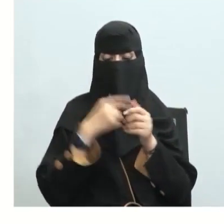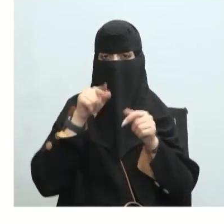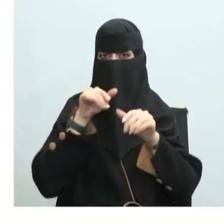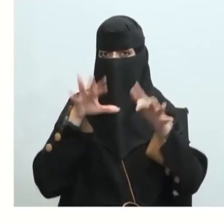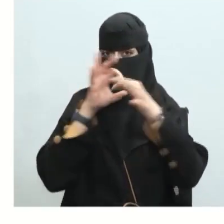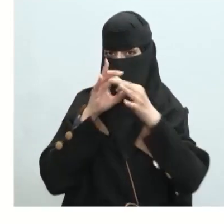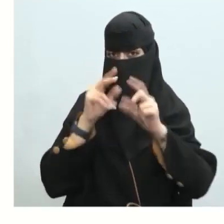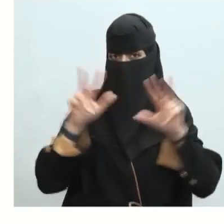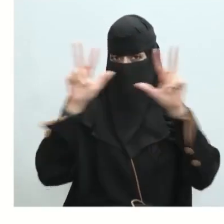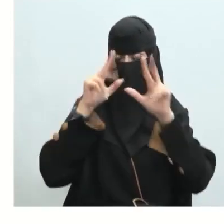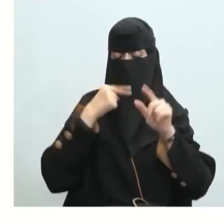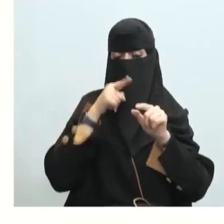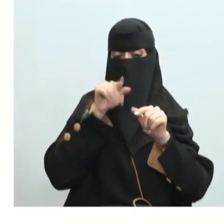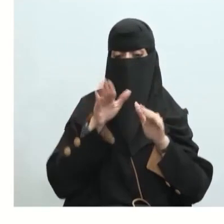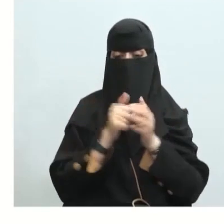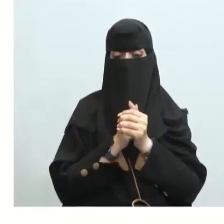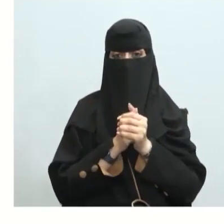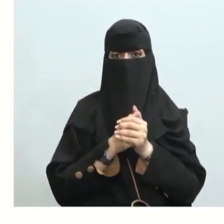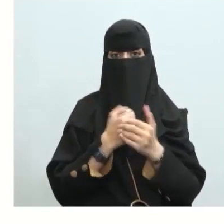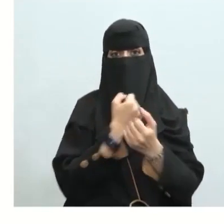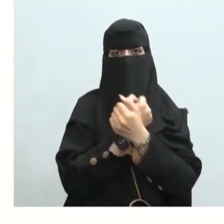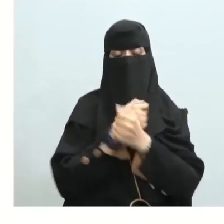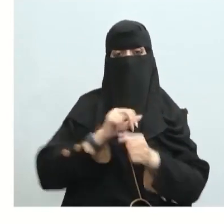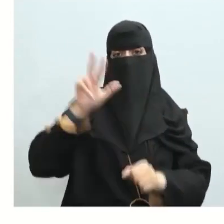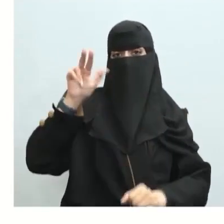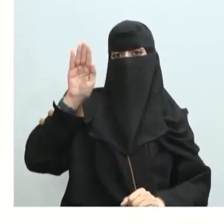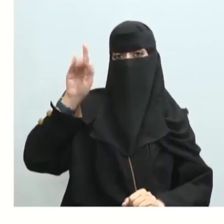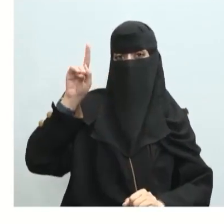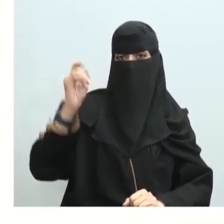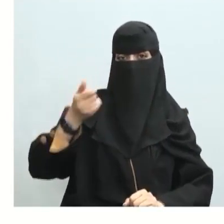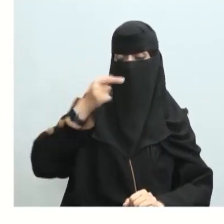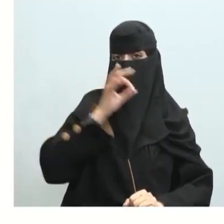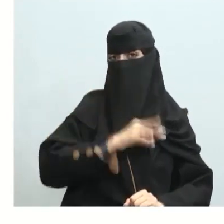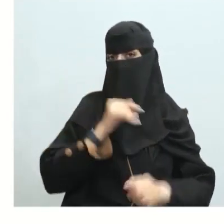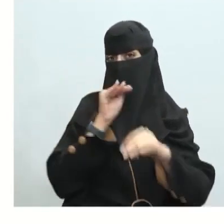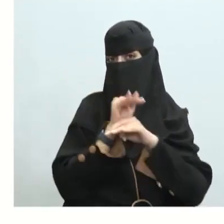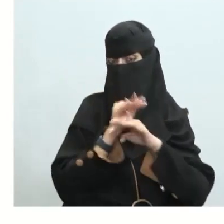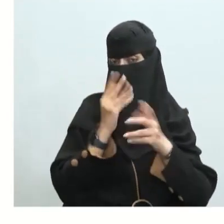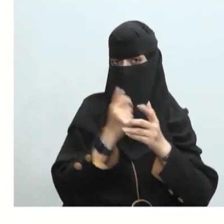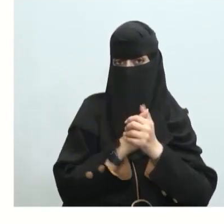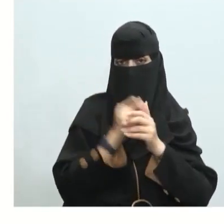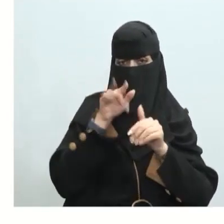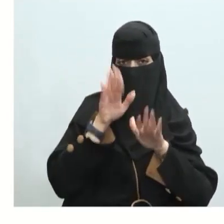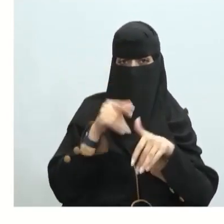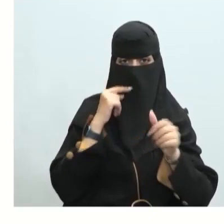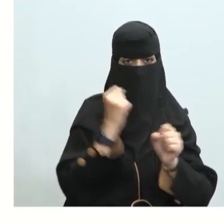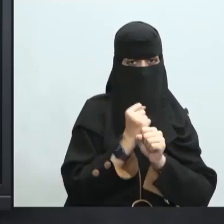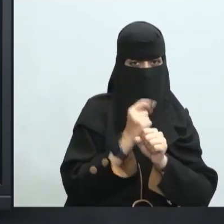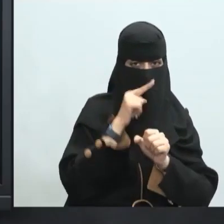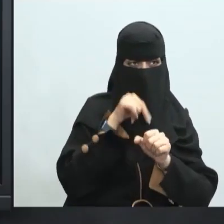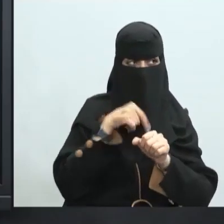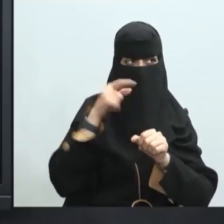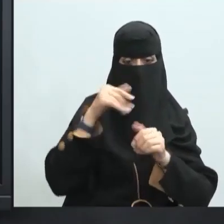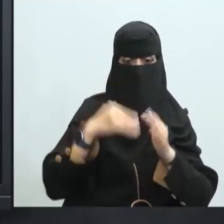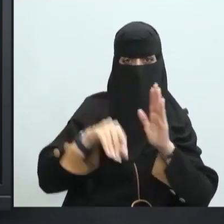يتعلق بالاعلام تقول مثلا الامن السبراني فوائده وتعلمه اذا لاحظ اوراق العمل